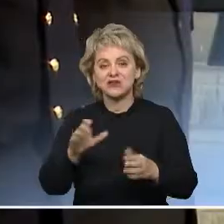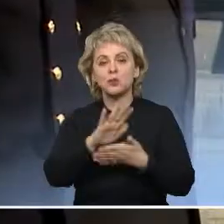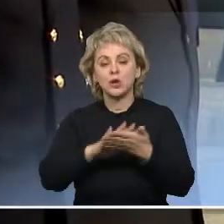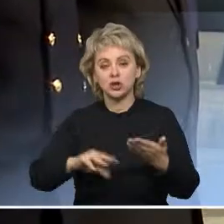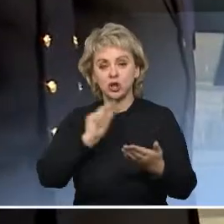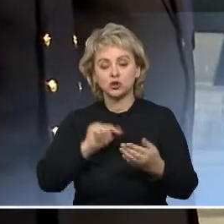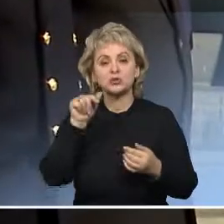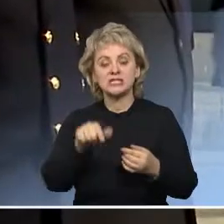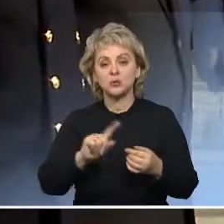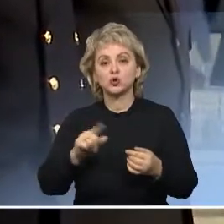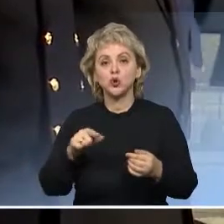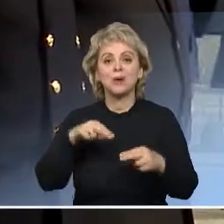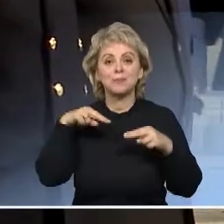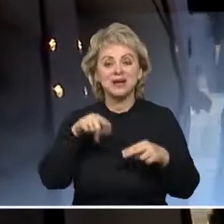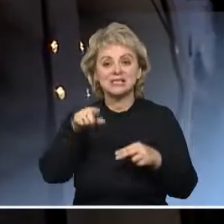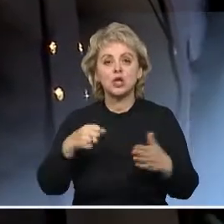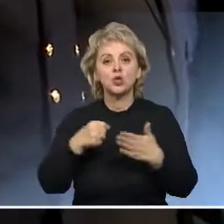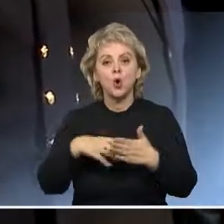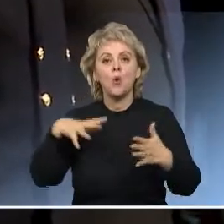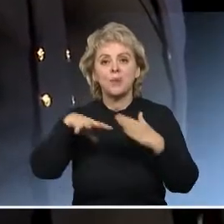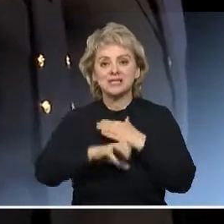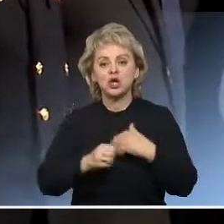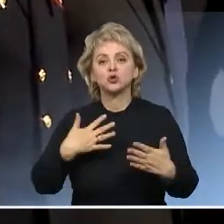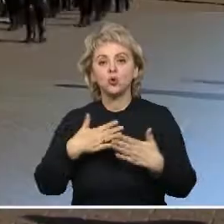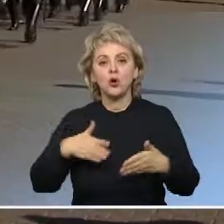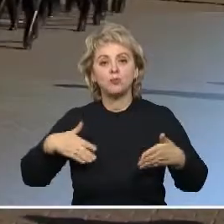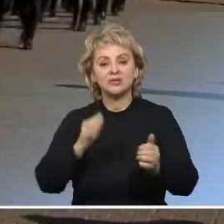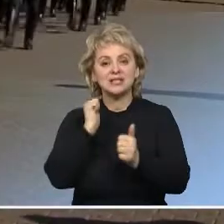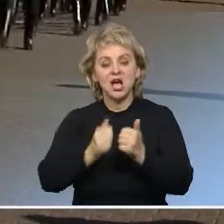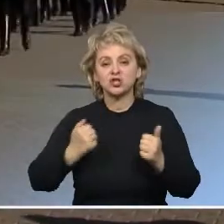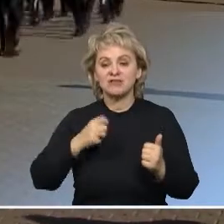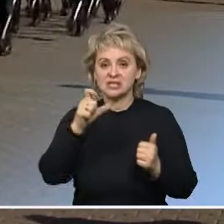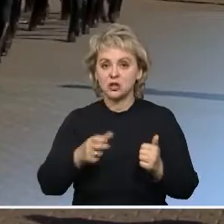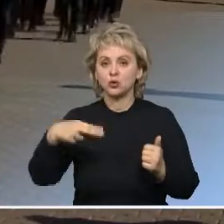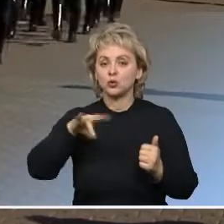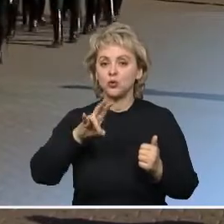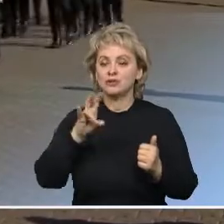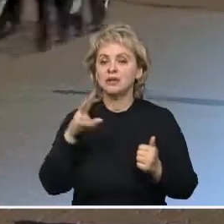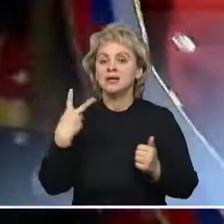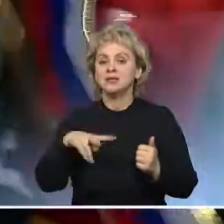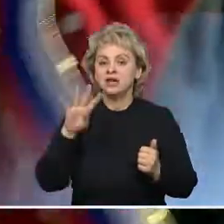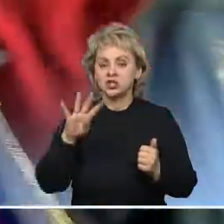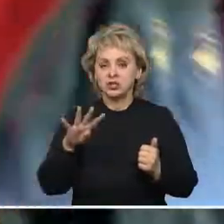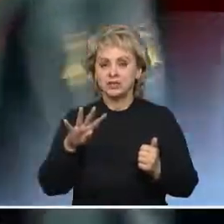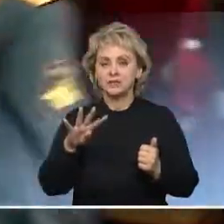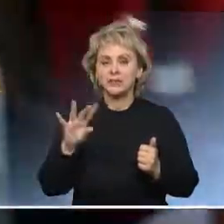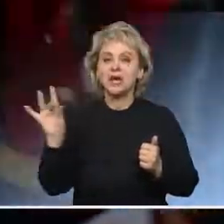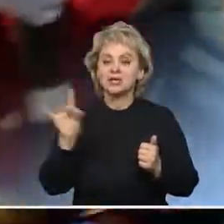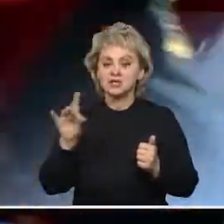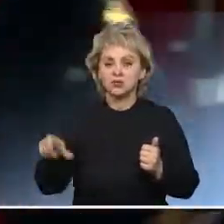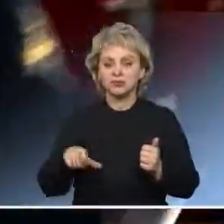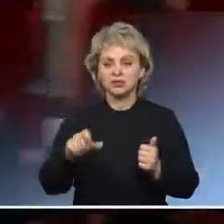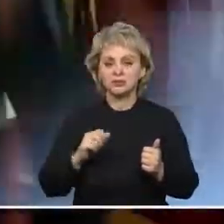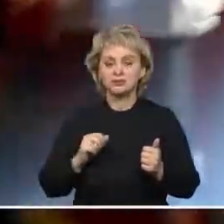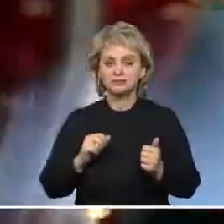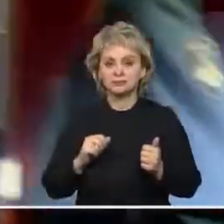продолжают работать над тем, чтобы проследить до последнего вздоха путь каждого солдата. Галина Велоусова, Сергей Вишняков, Дон-24,